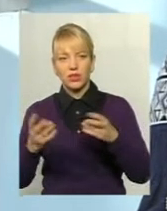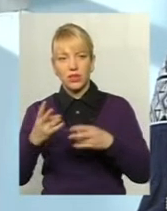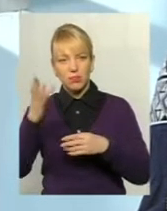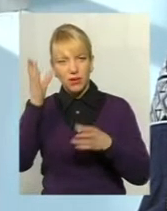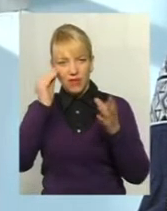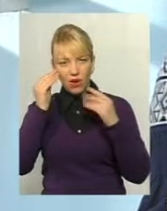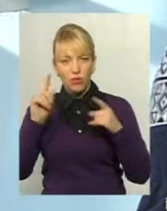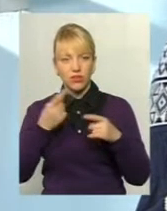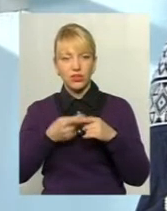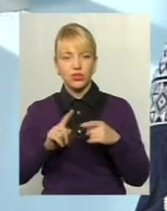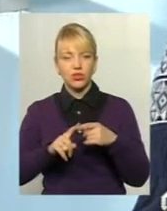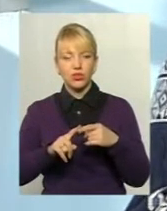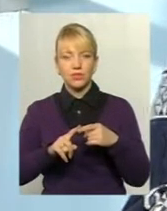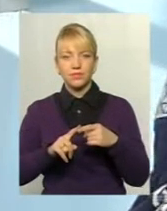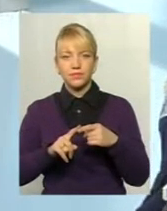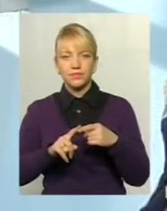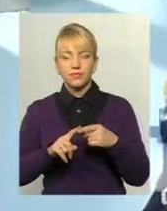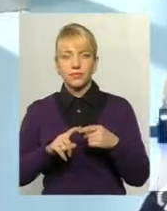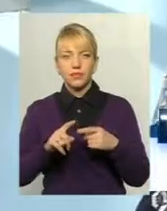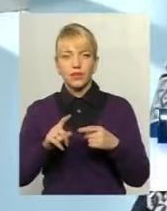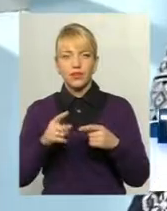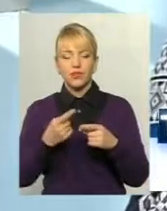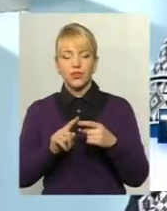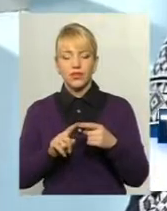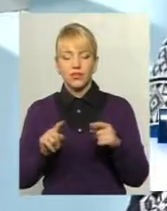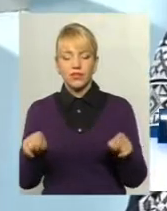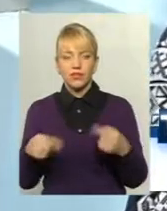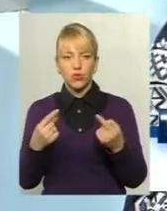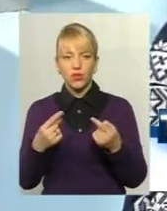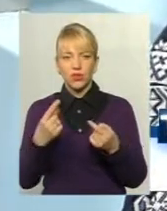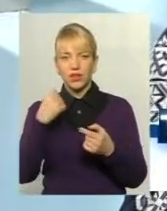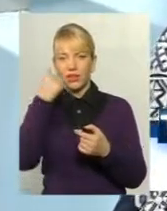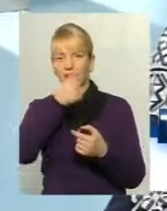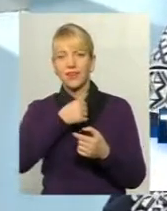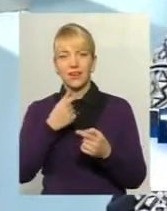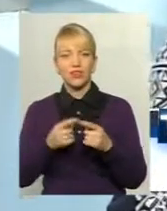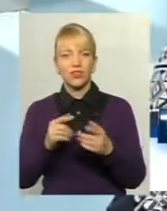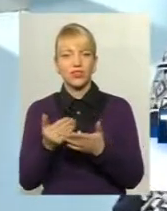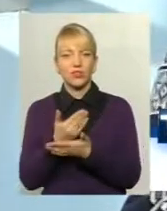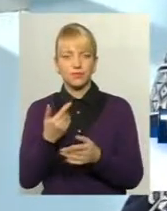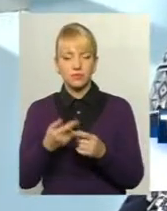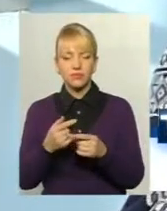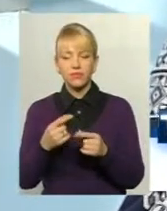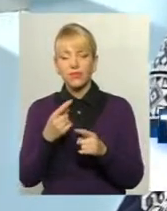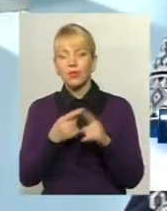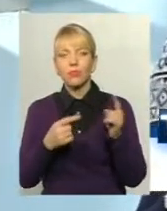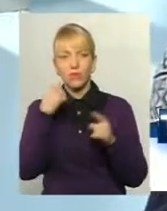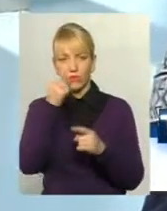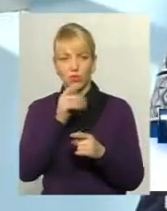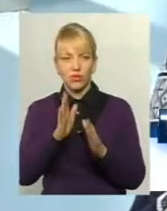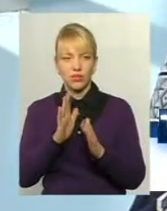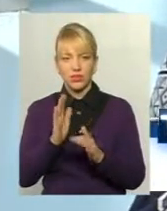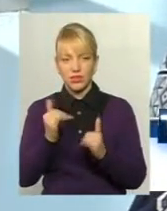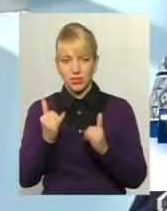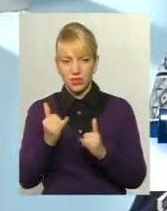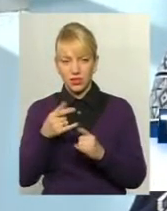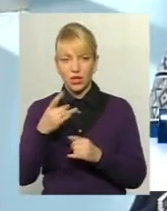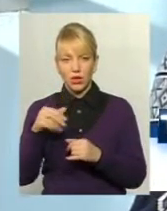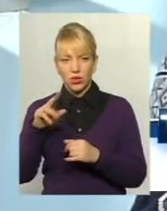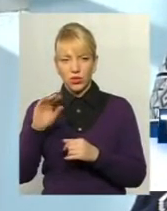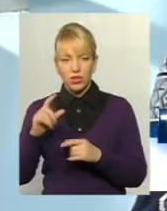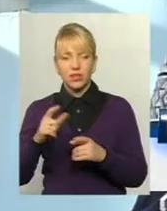вони ще є дуже юними. Вони створені максимально рік назад, або ж півроку, або лише ось зараз у грудні